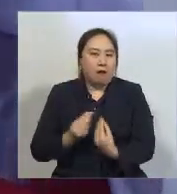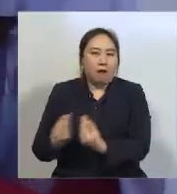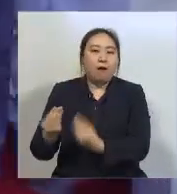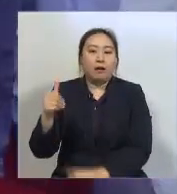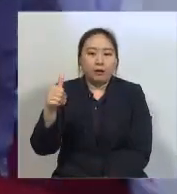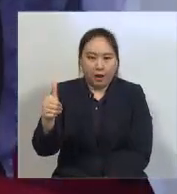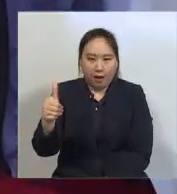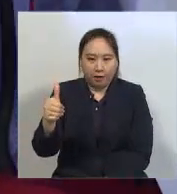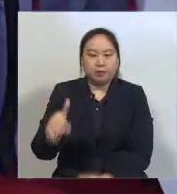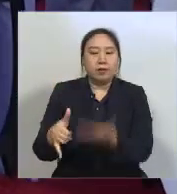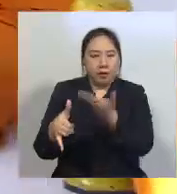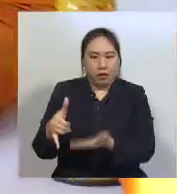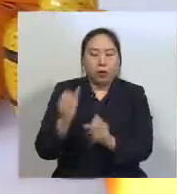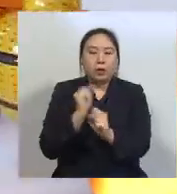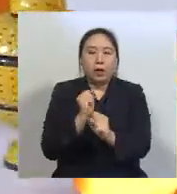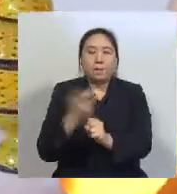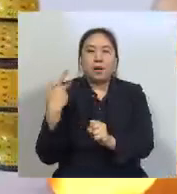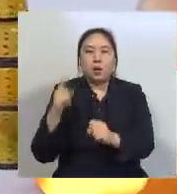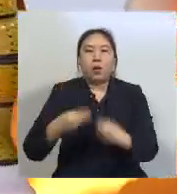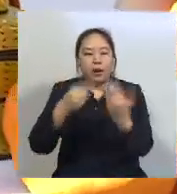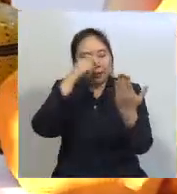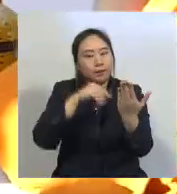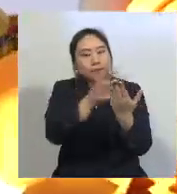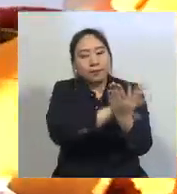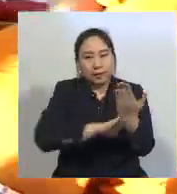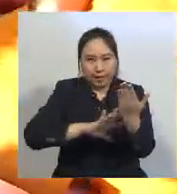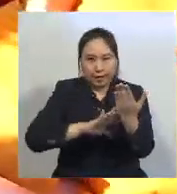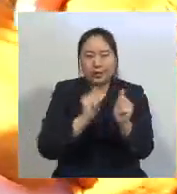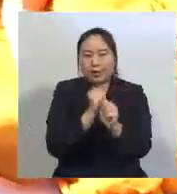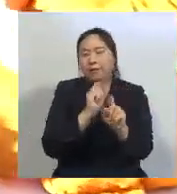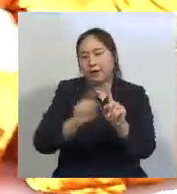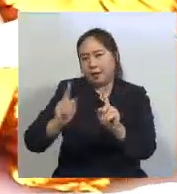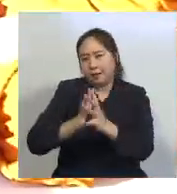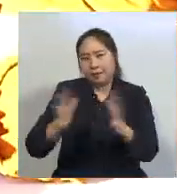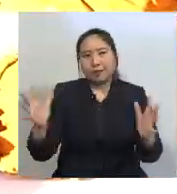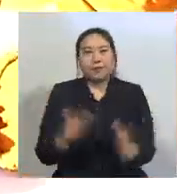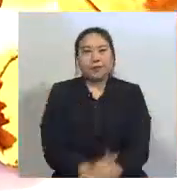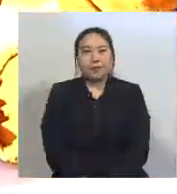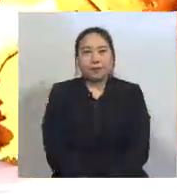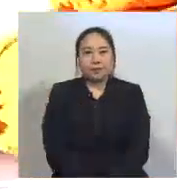ทนับเป็นผู้ที่ทำคุณประโยชน์ให้แก่แผ่นดินเป็นอเนกประการ